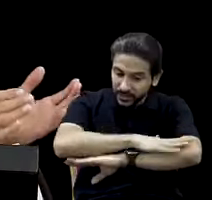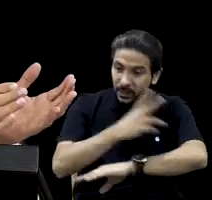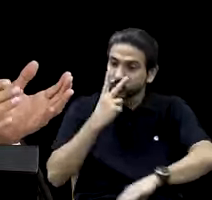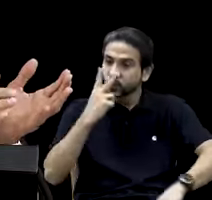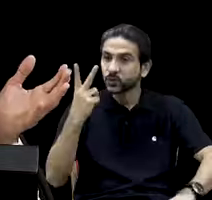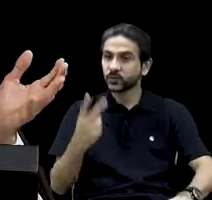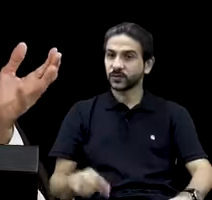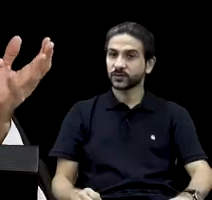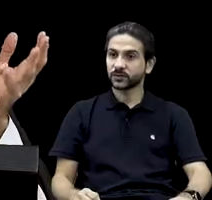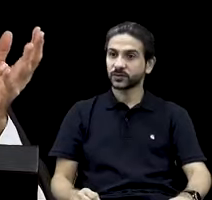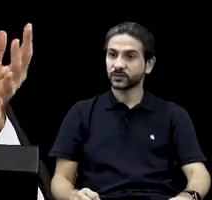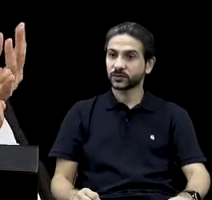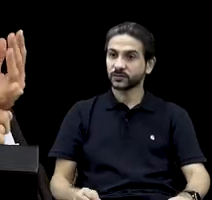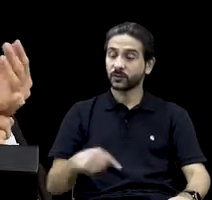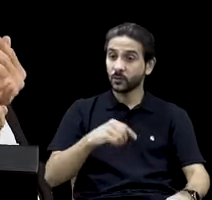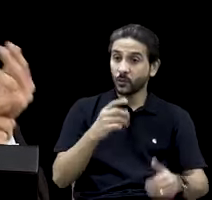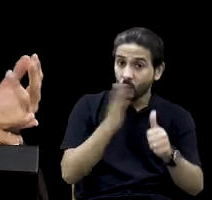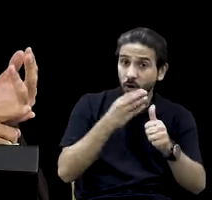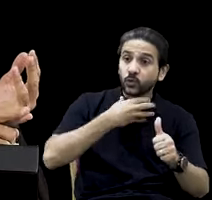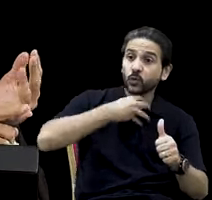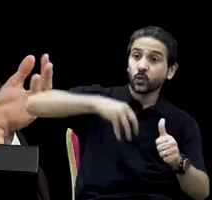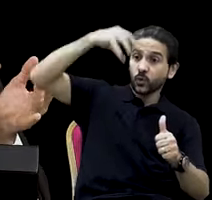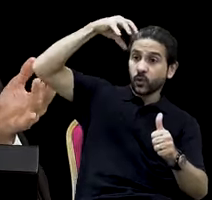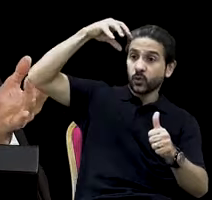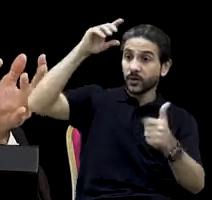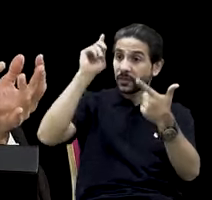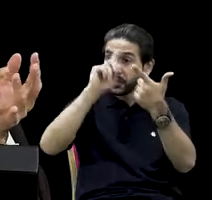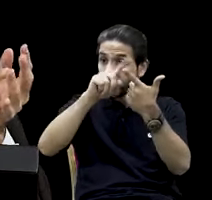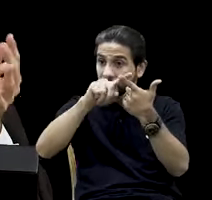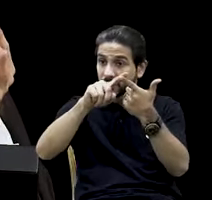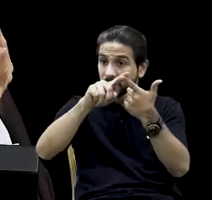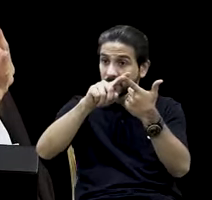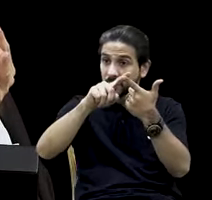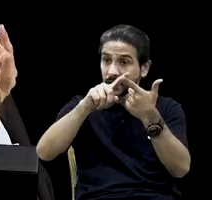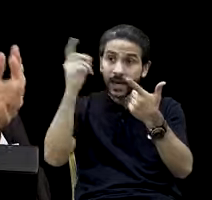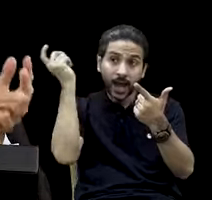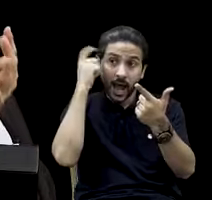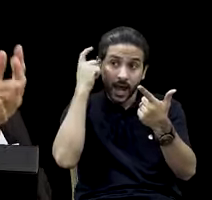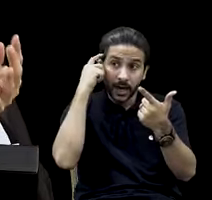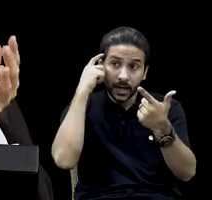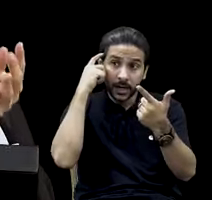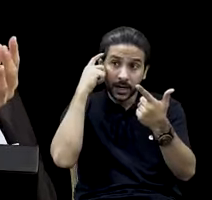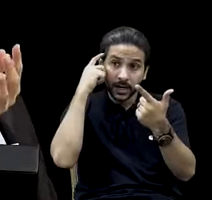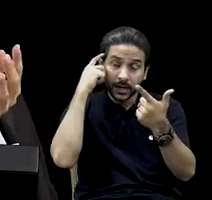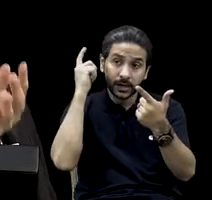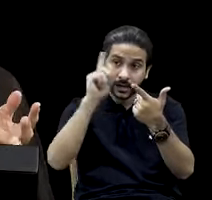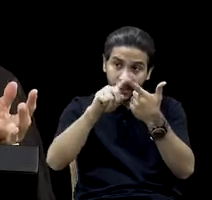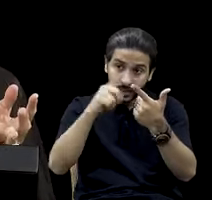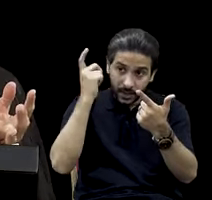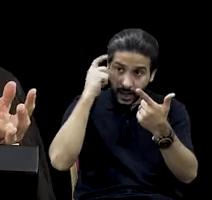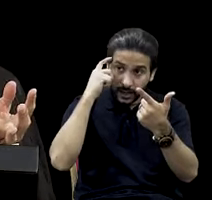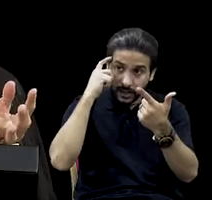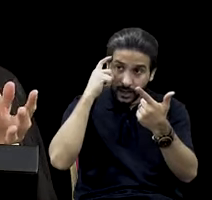صار عنا كم مرحله مرحله الروح علم الروح المرحله الثانيه مرحله العقل التمحور حول البحث